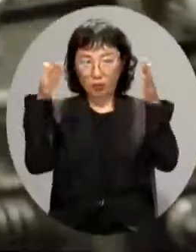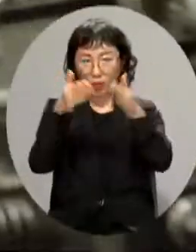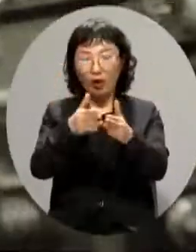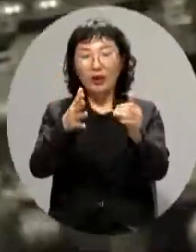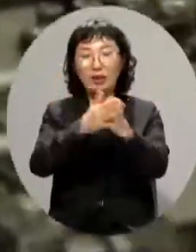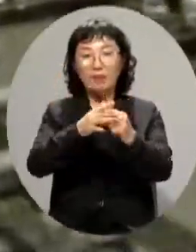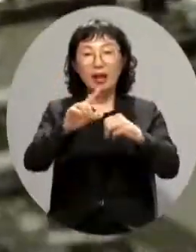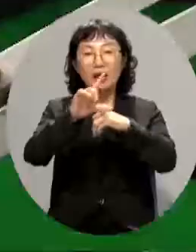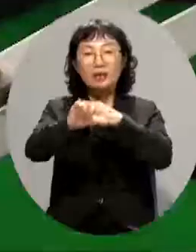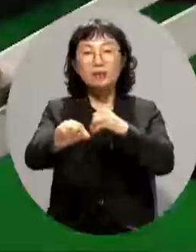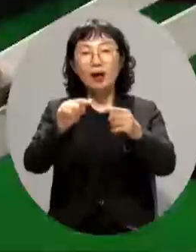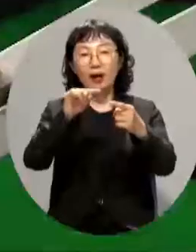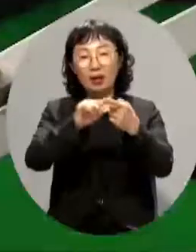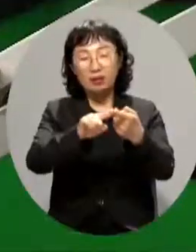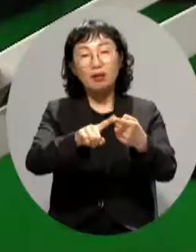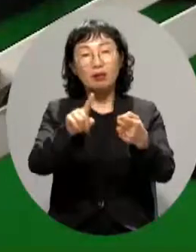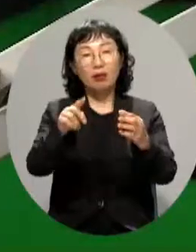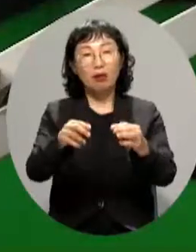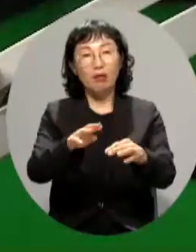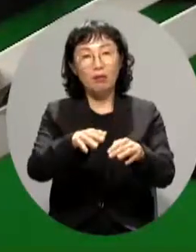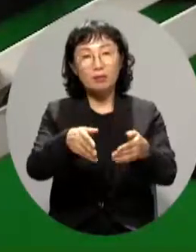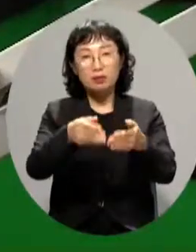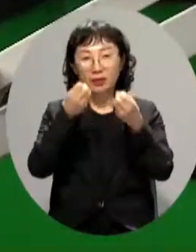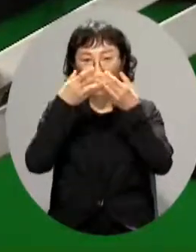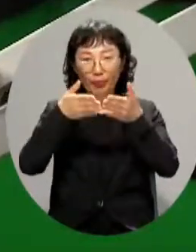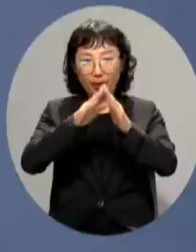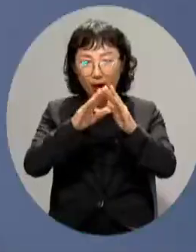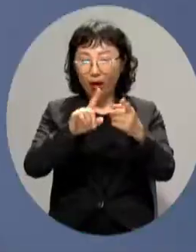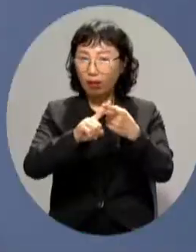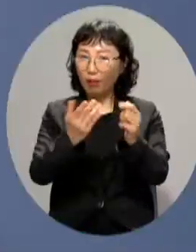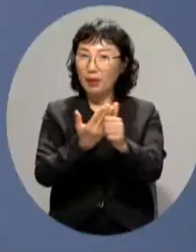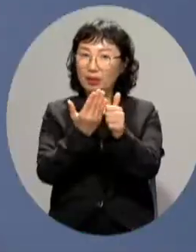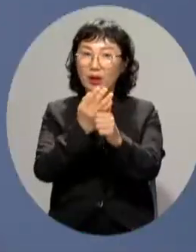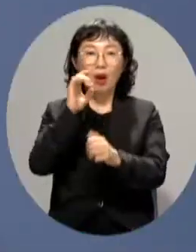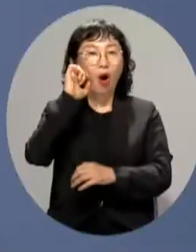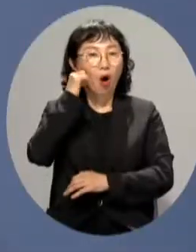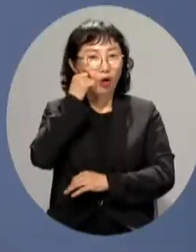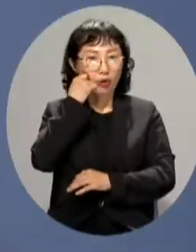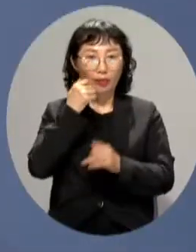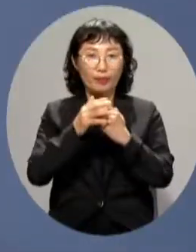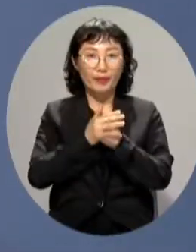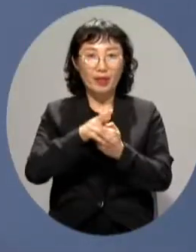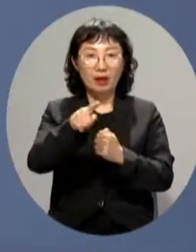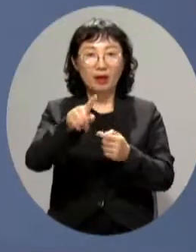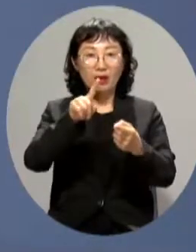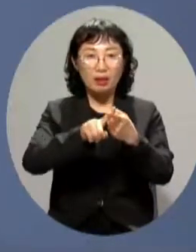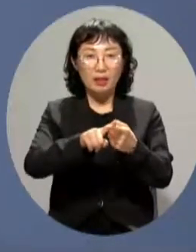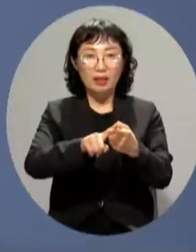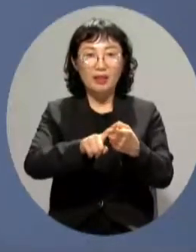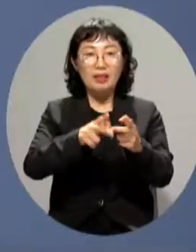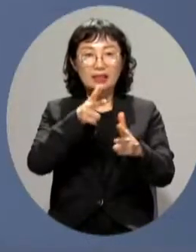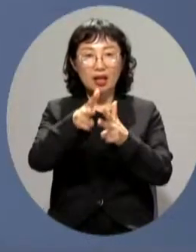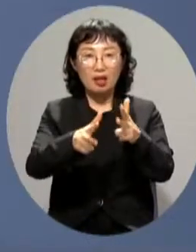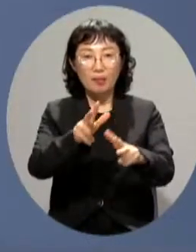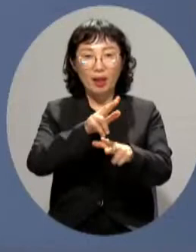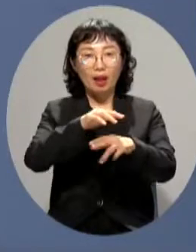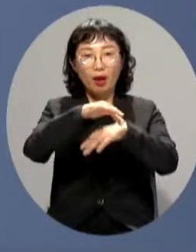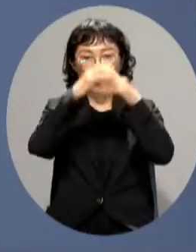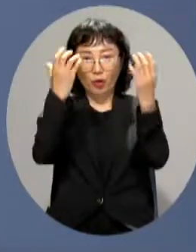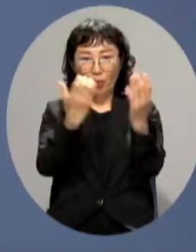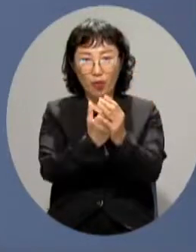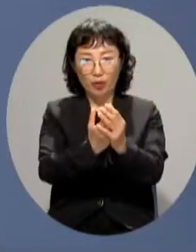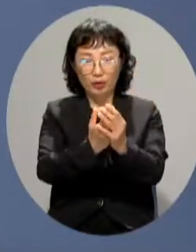신생기업이 생겨나기도 성장하기도 쉽지 않습니다. 산업의 전반적인 생태계가 잘 조성이 되어 있지 않기 때문에